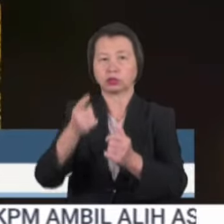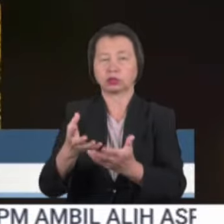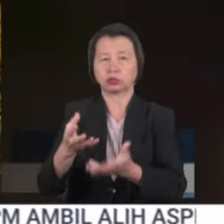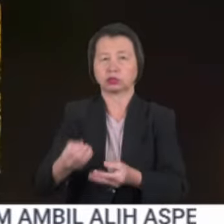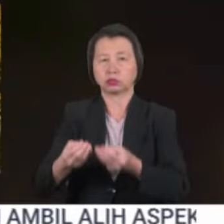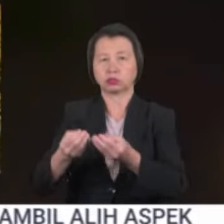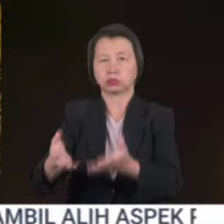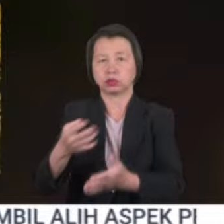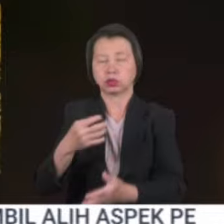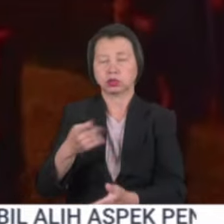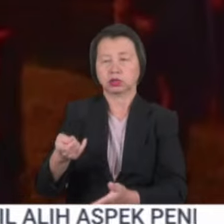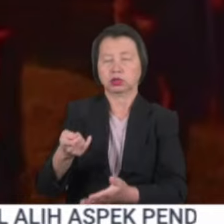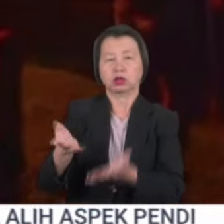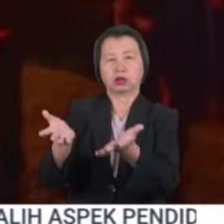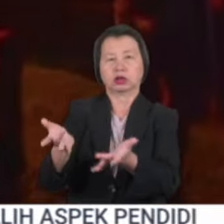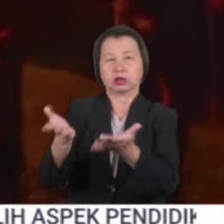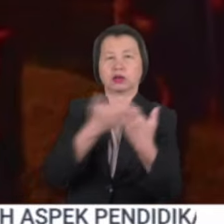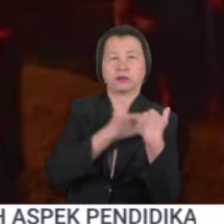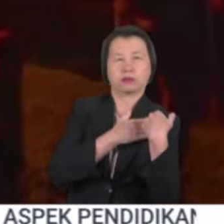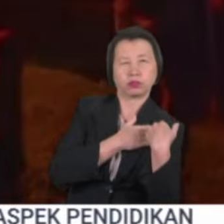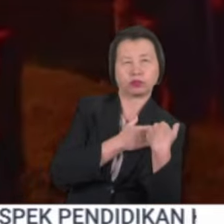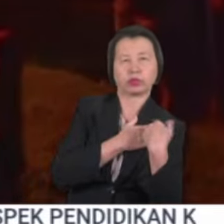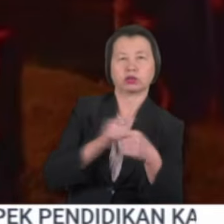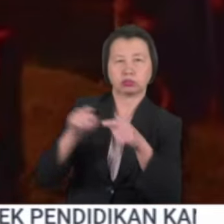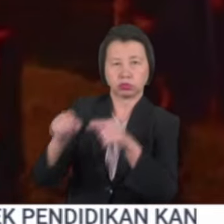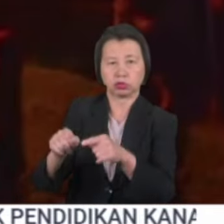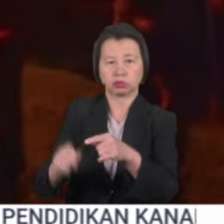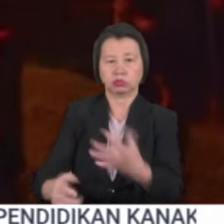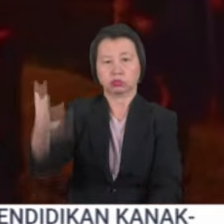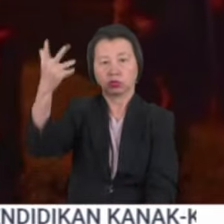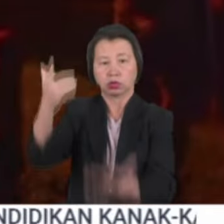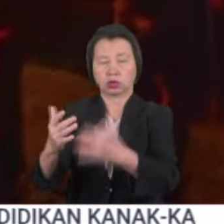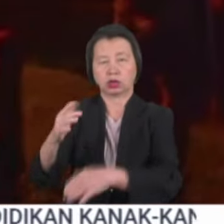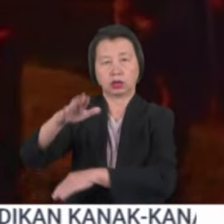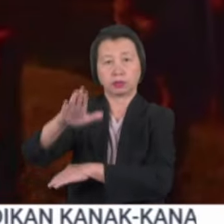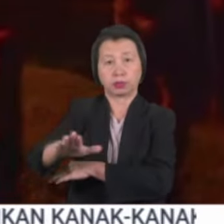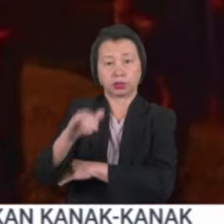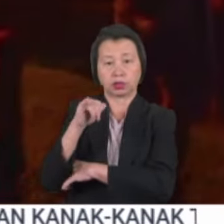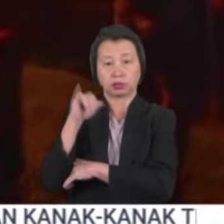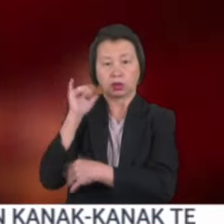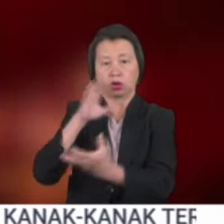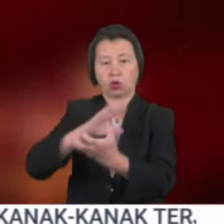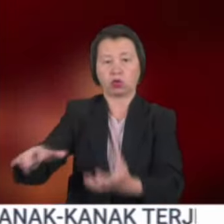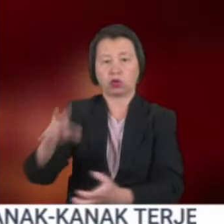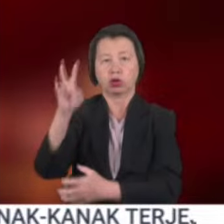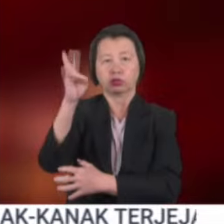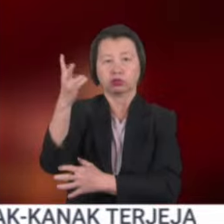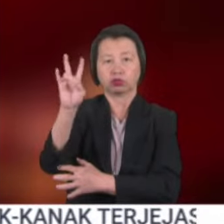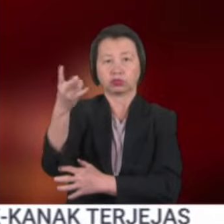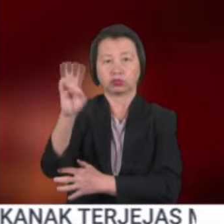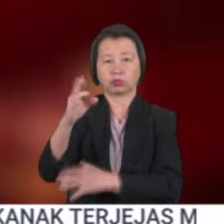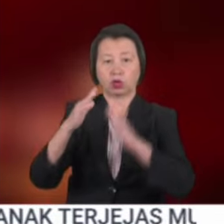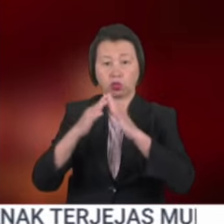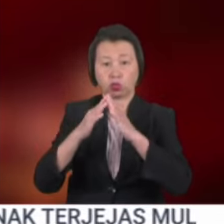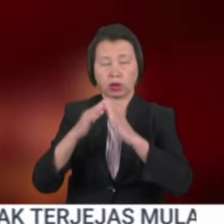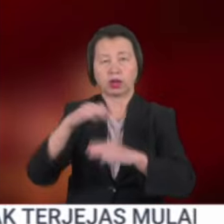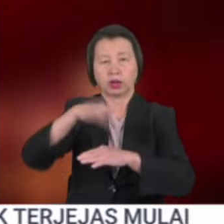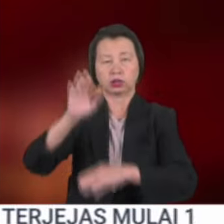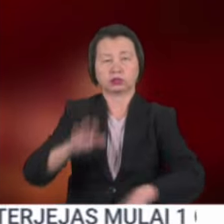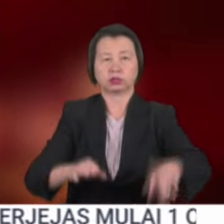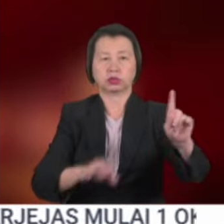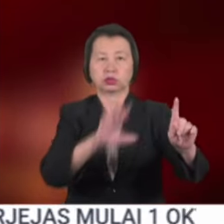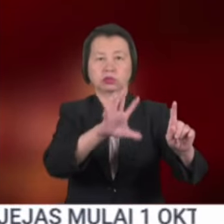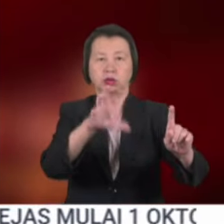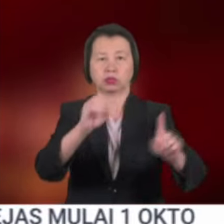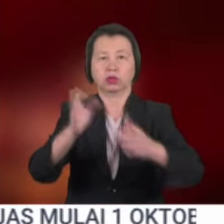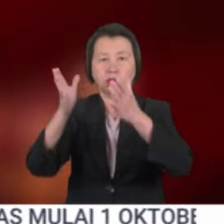mengurangkan kesan dan meringankan beban penduduk. Kebakaran lewat petang semalam itu memusnahkan 17 buah rumah dengan lebih